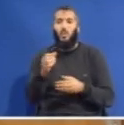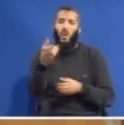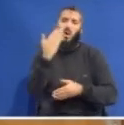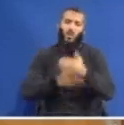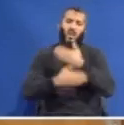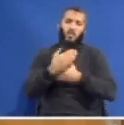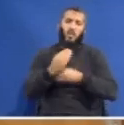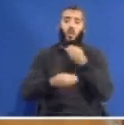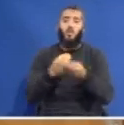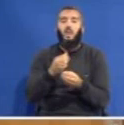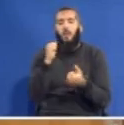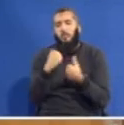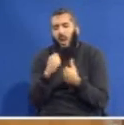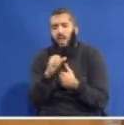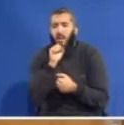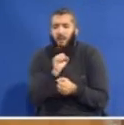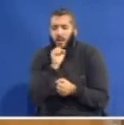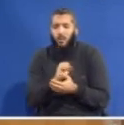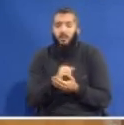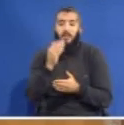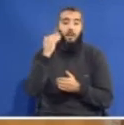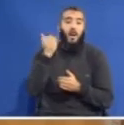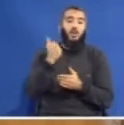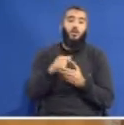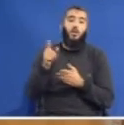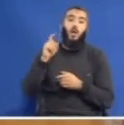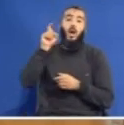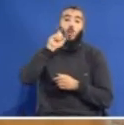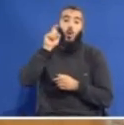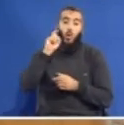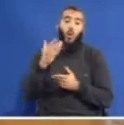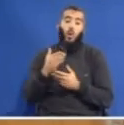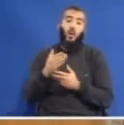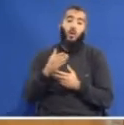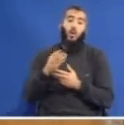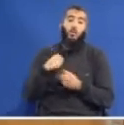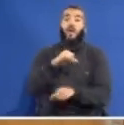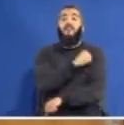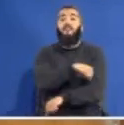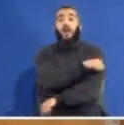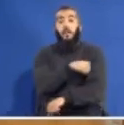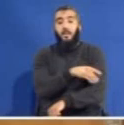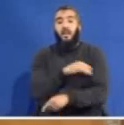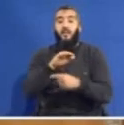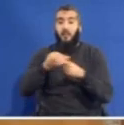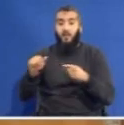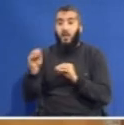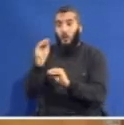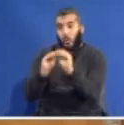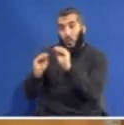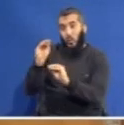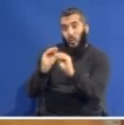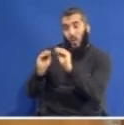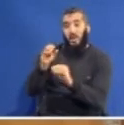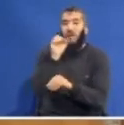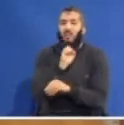هذه. فلذلك مثلا السادة الأطباء والسادة الممرضين حينما يمارسون مهامهم